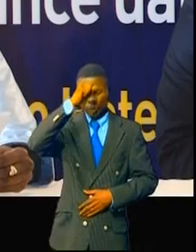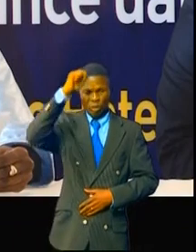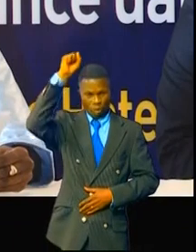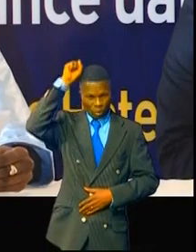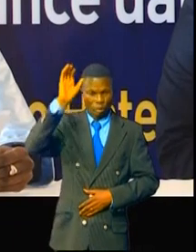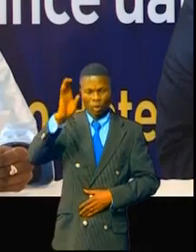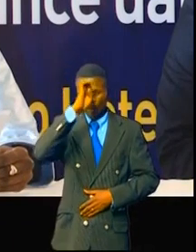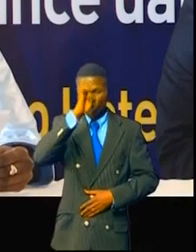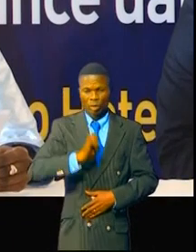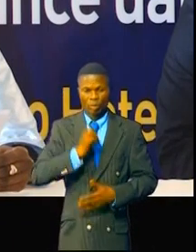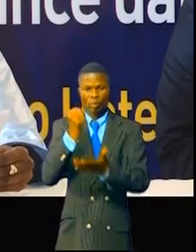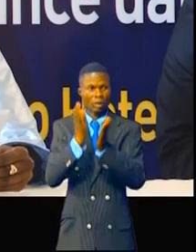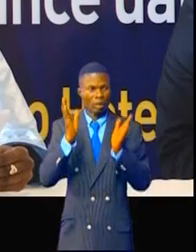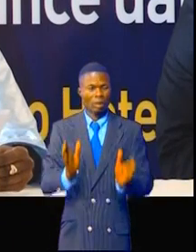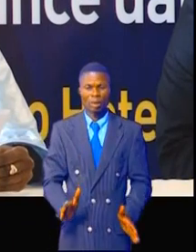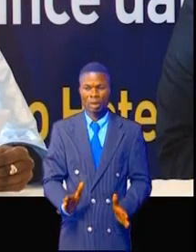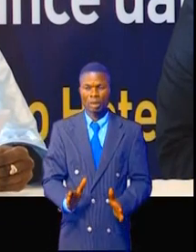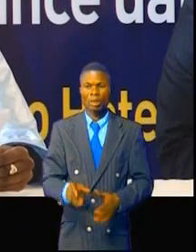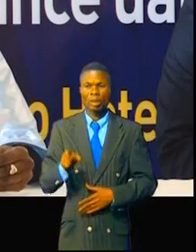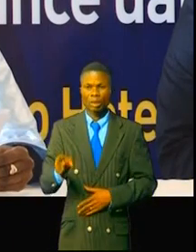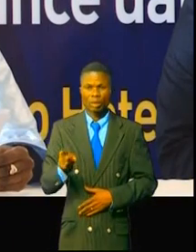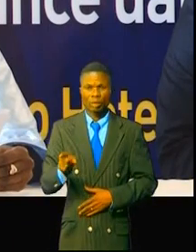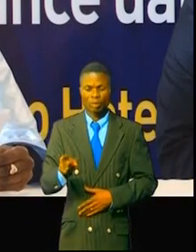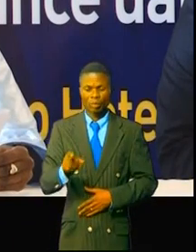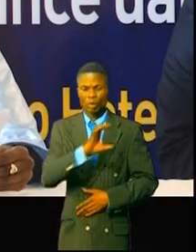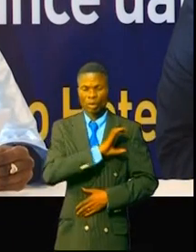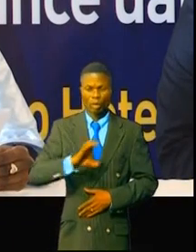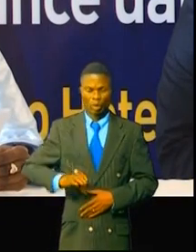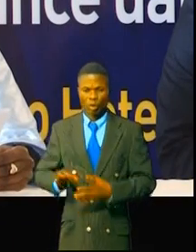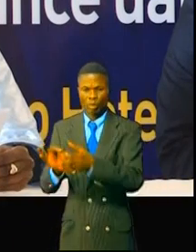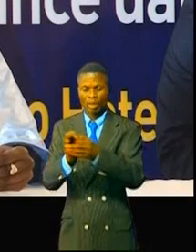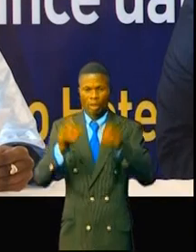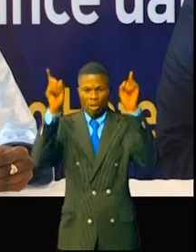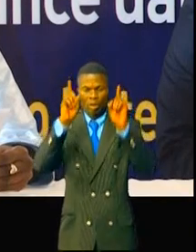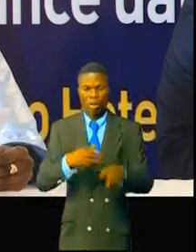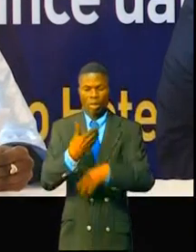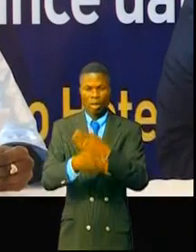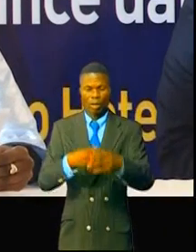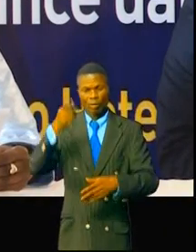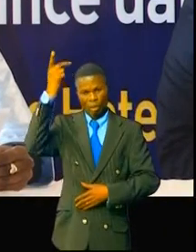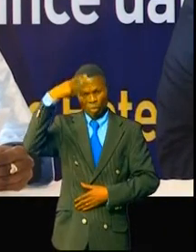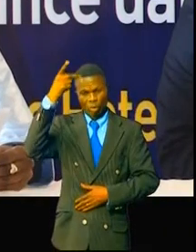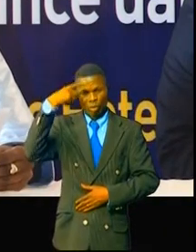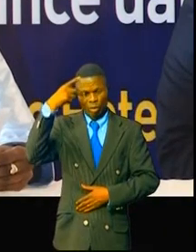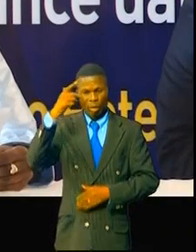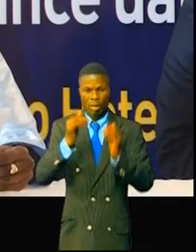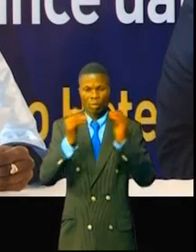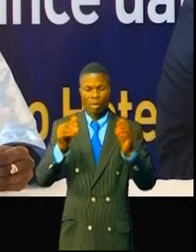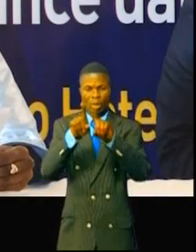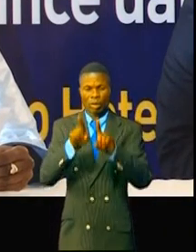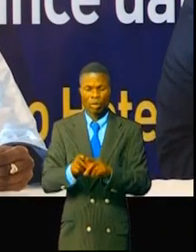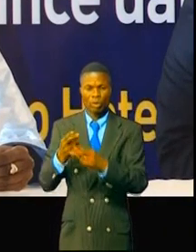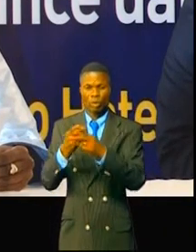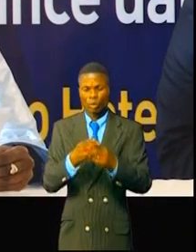excellence l'ambassadeur d'en coller à des oeillets commissaire de l'union africaine aux affaires politiques paix et sécurité